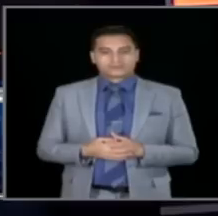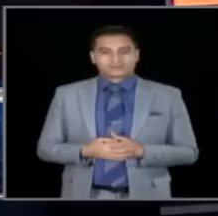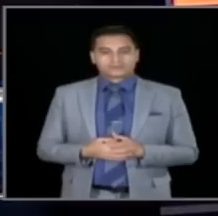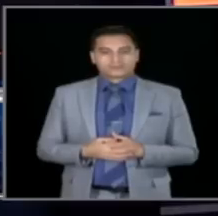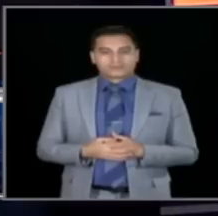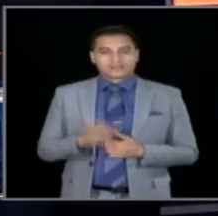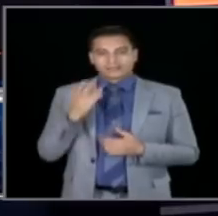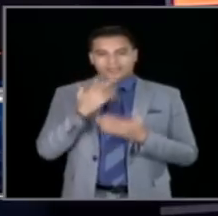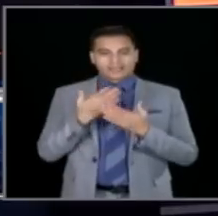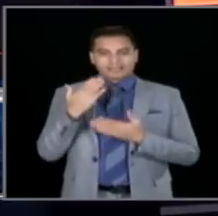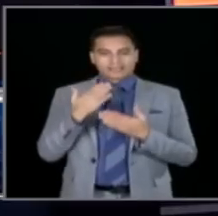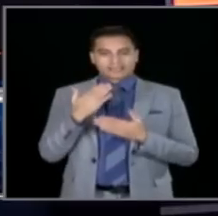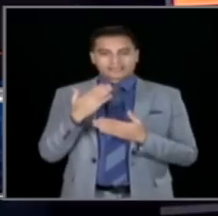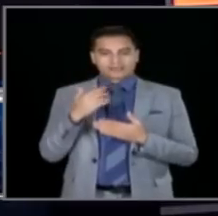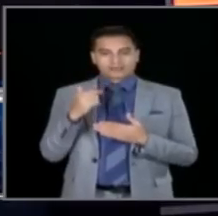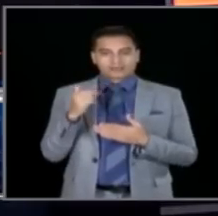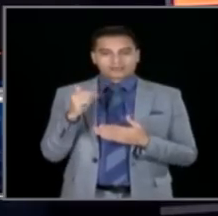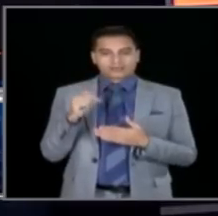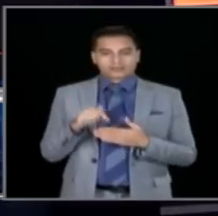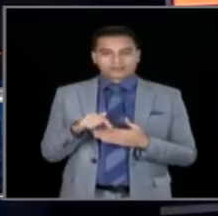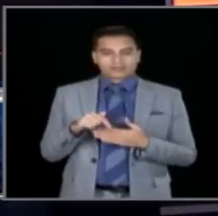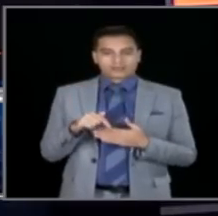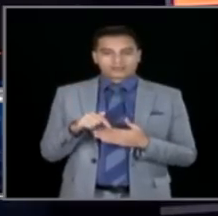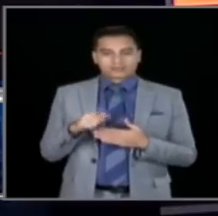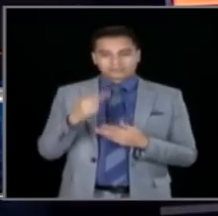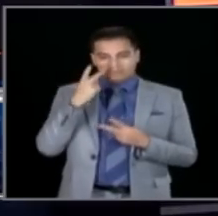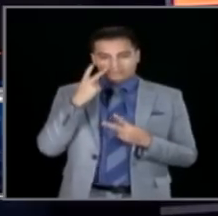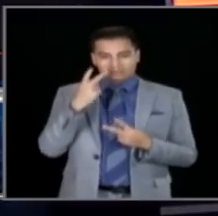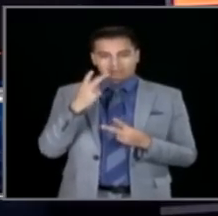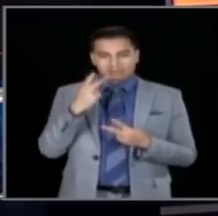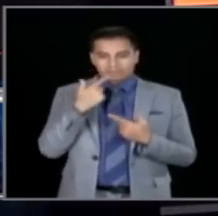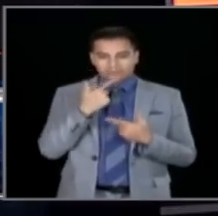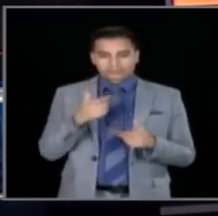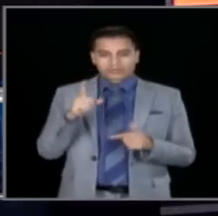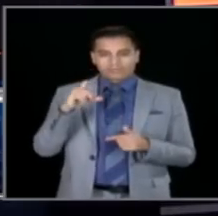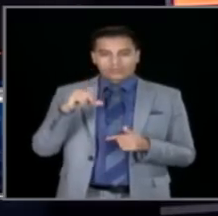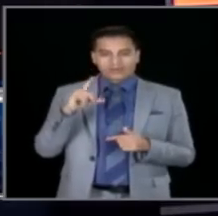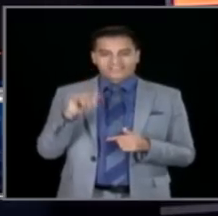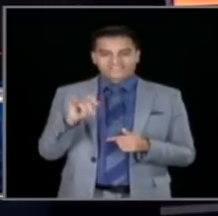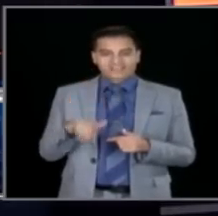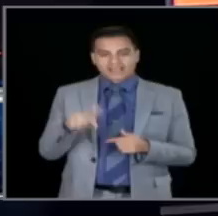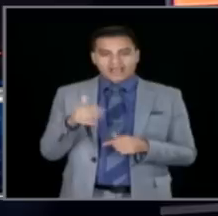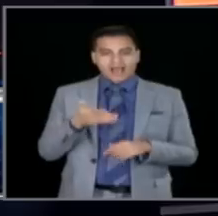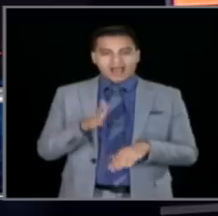تاريخ، أعلنت بوليفيا استقلالها عن إحدى الدول الأوروبية عام